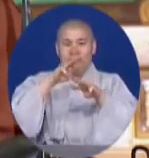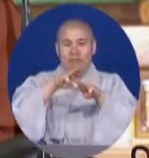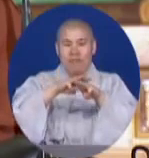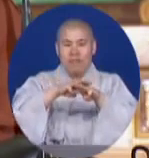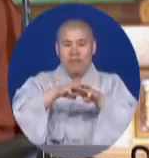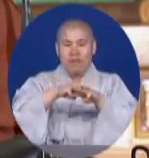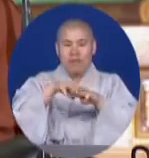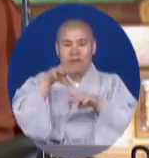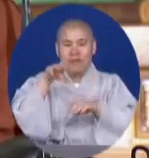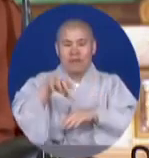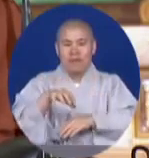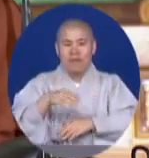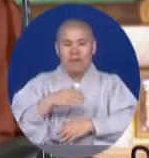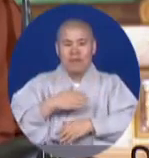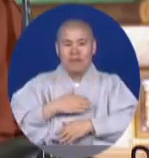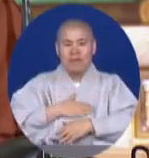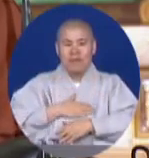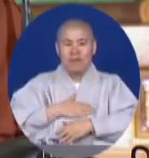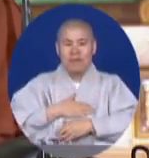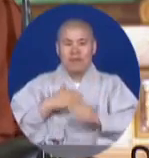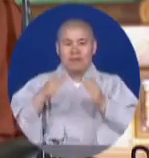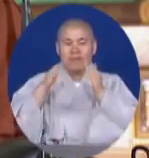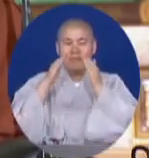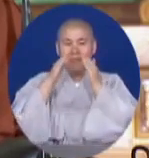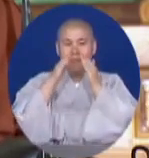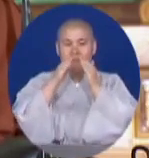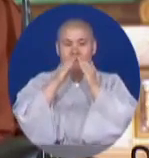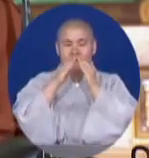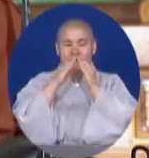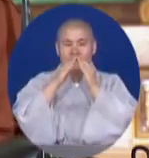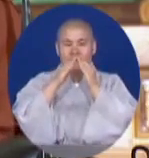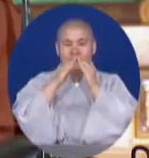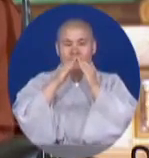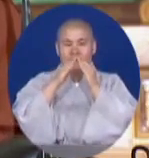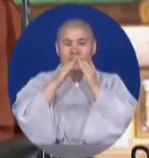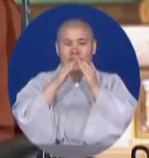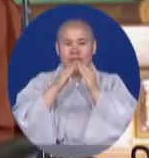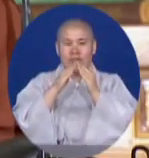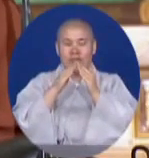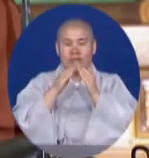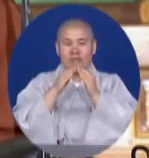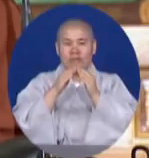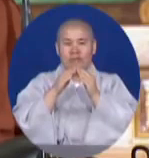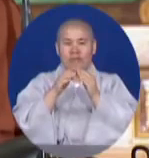꽃밭이요 나의 집은 연못이라